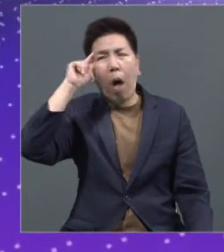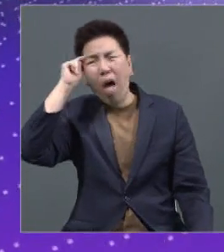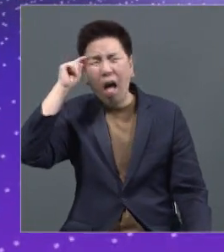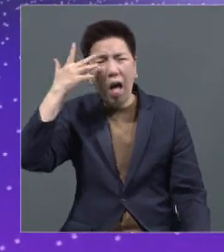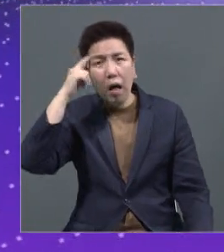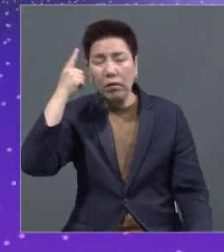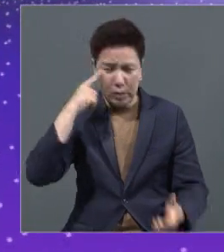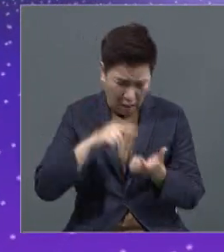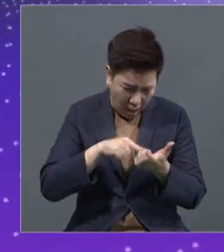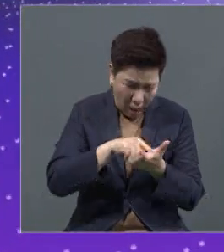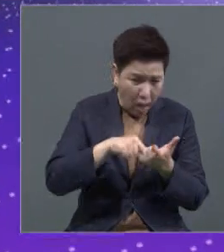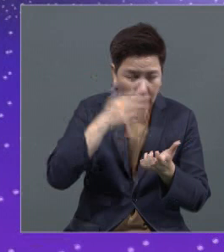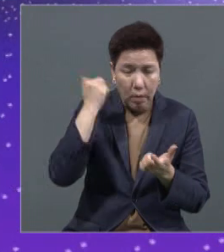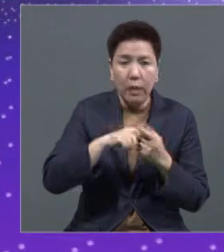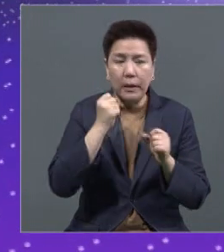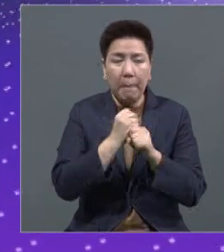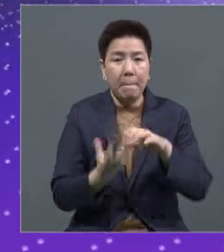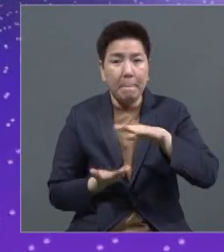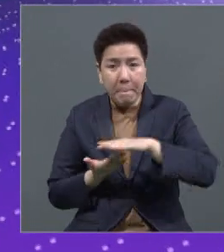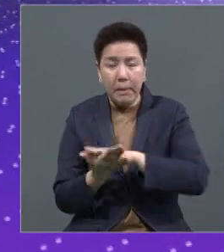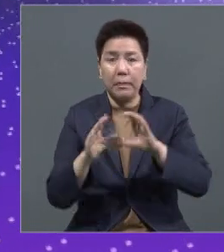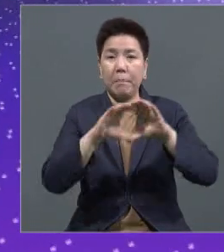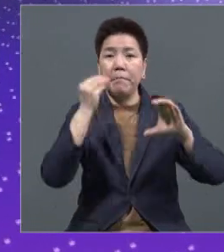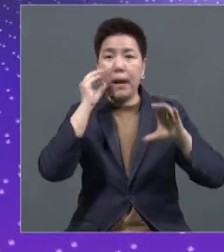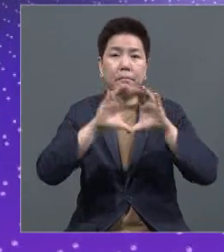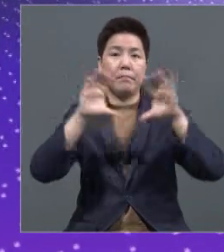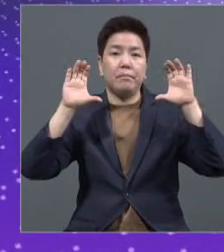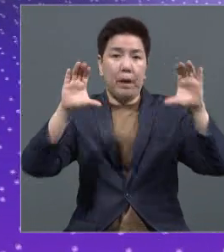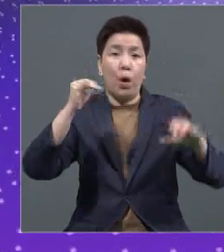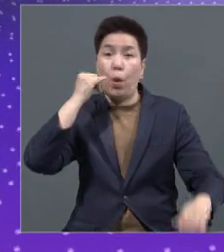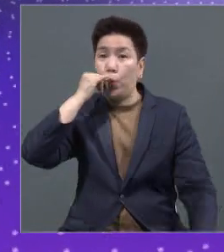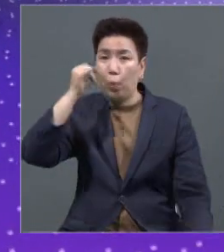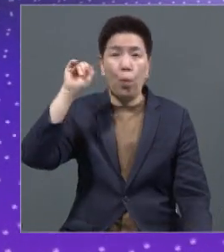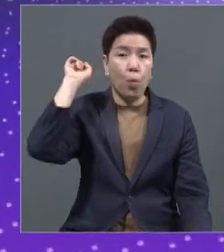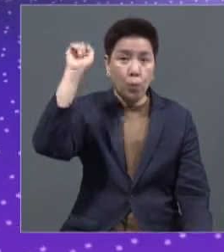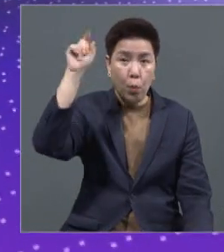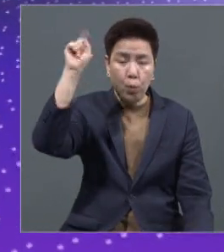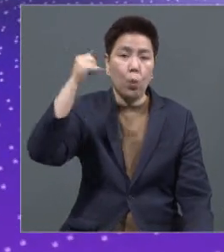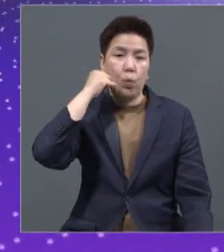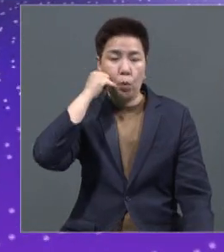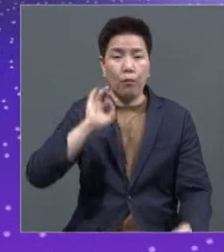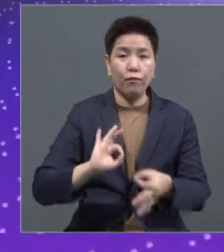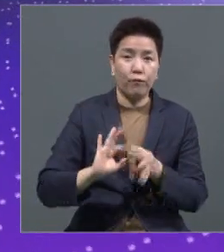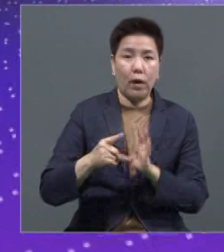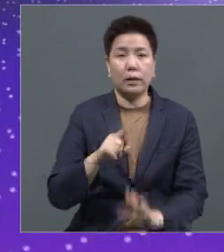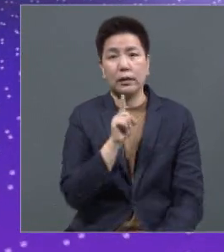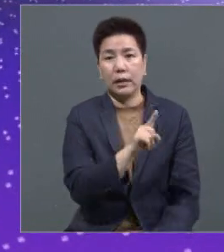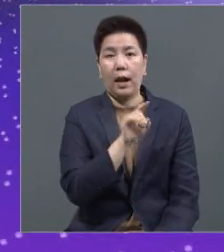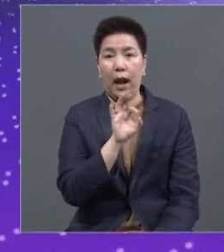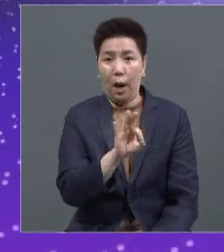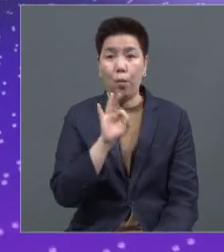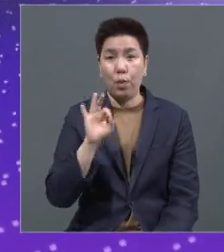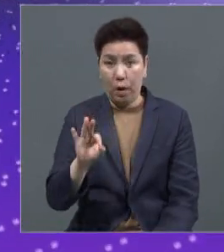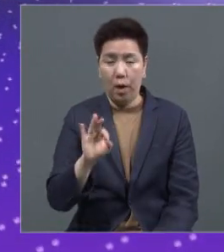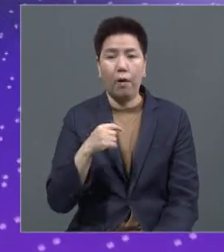เปิดโทรศัพท์มือถือนะปริ้นติดบ้านตัวใหญ่ๆไว้เลยก็ดีนะฮะมีเหตุฉุกเฉินขึ้นมาโทรศัพท์ไปได้ไฟไหม้นะฮะ 199